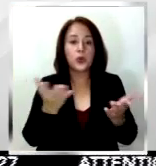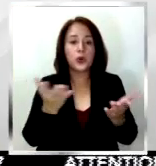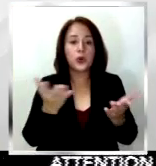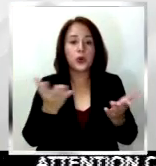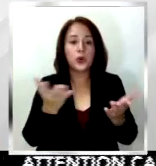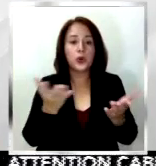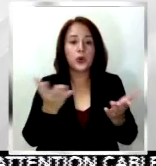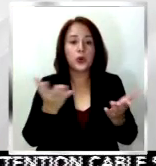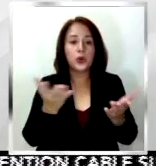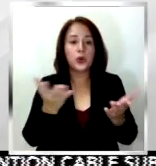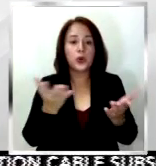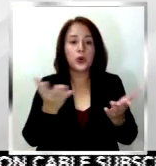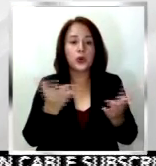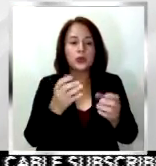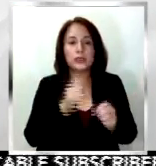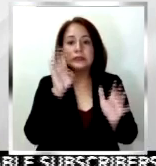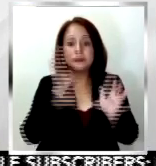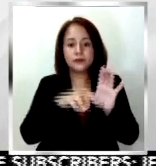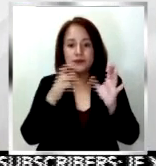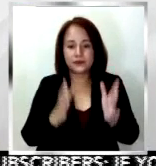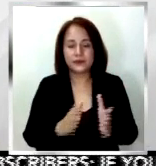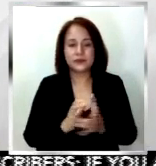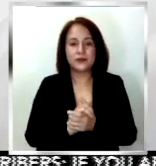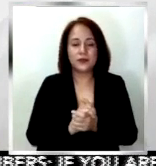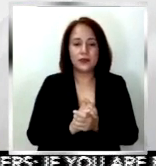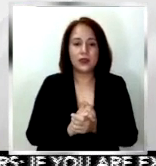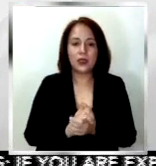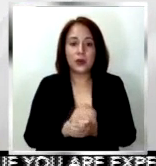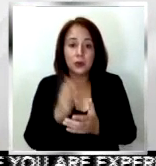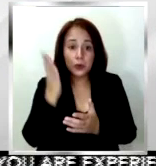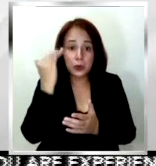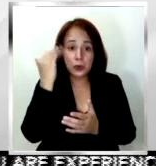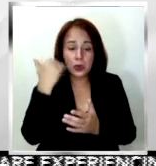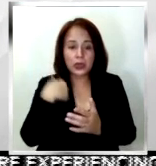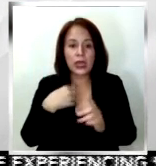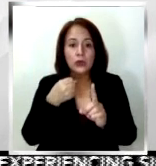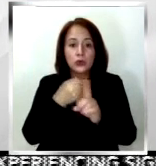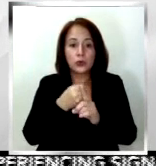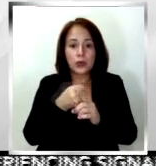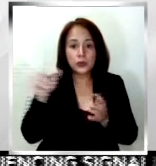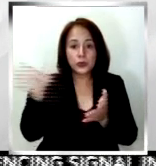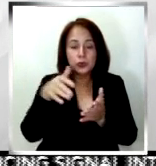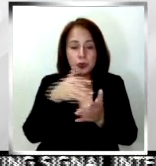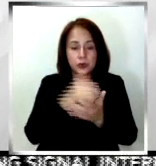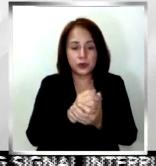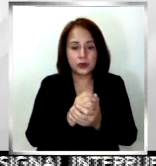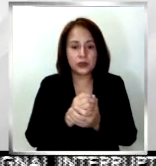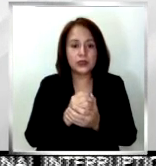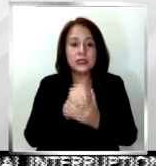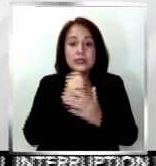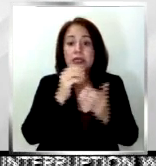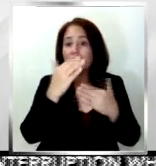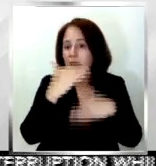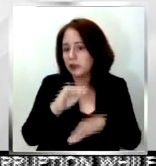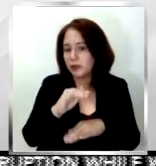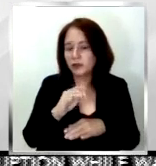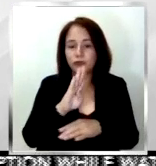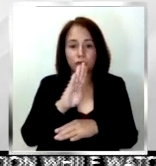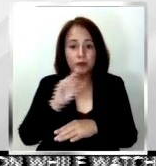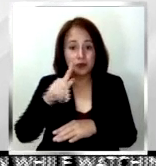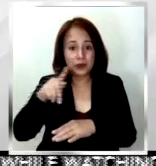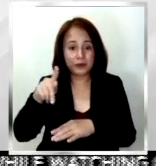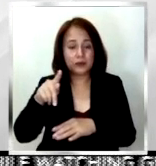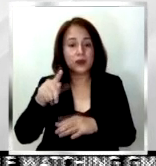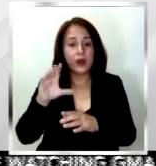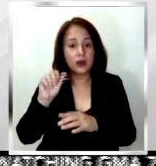pasahero. Yung AFCS kasi, or yung Automatic Fare Collection System, is not limited to beep cards alone. Mm-hmm. Kaya